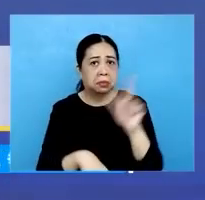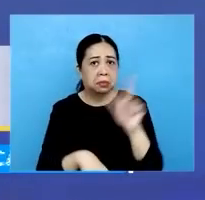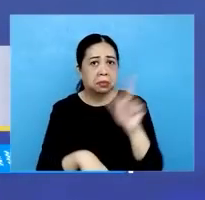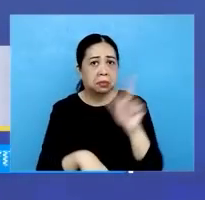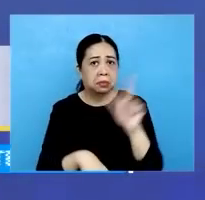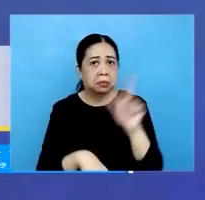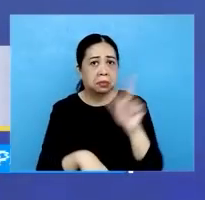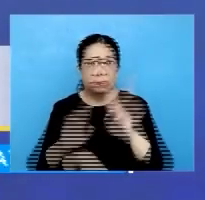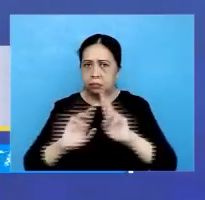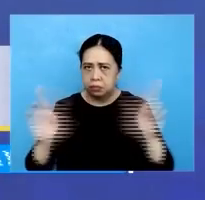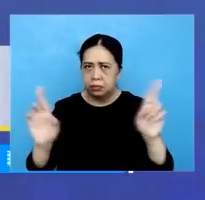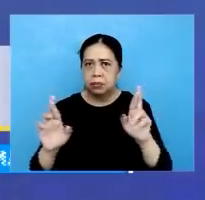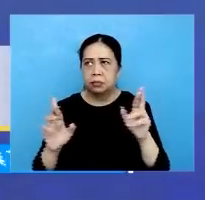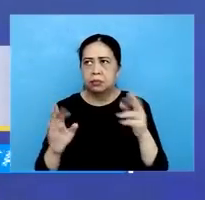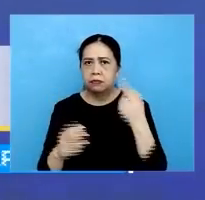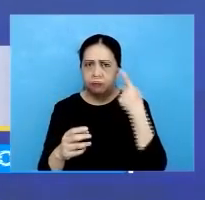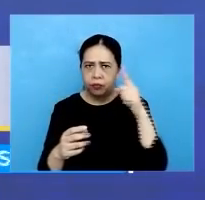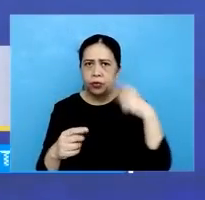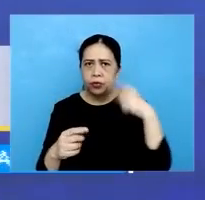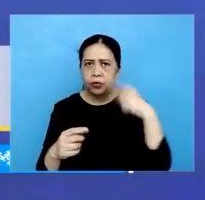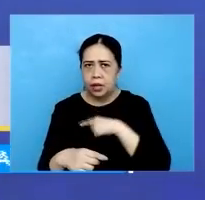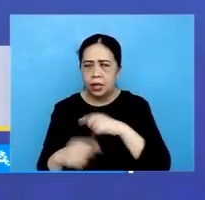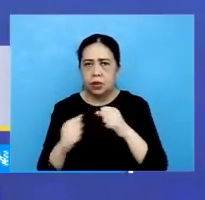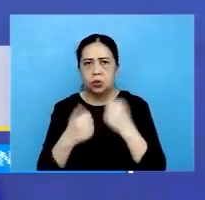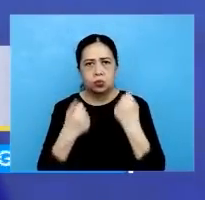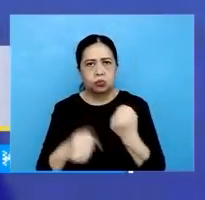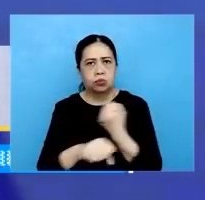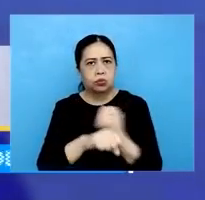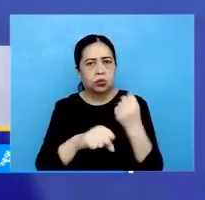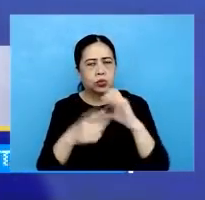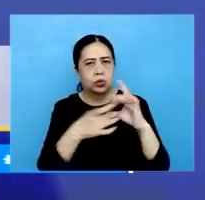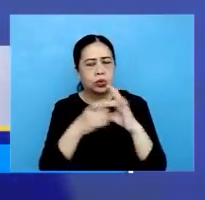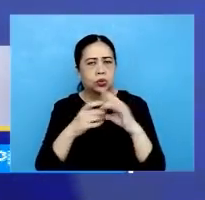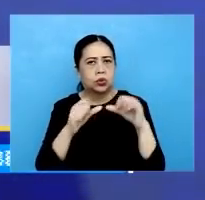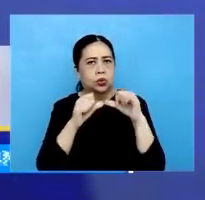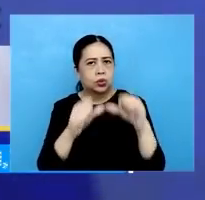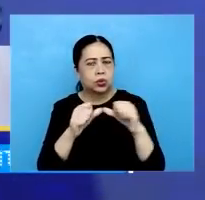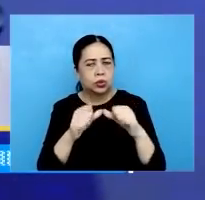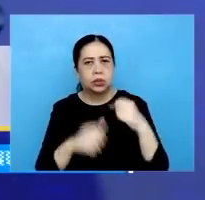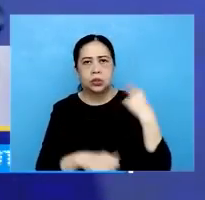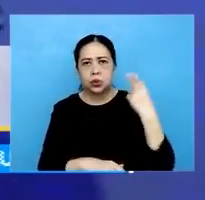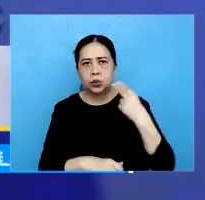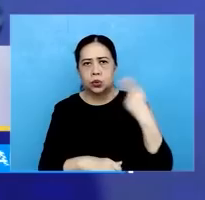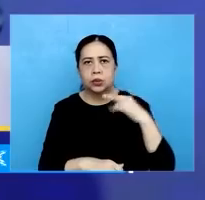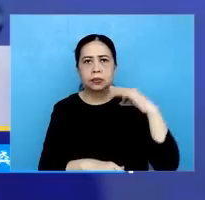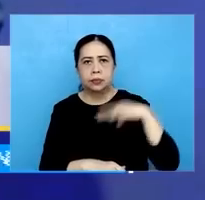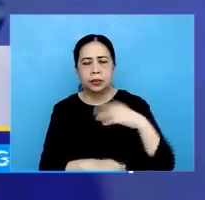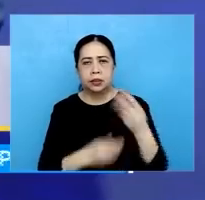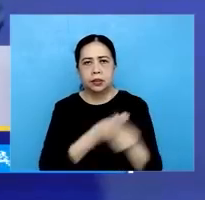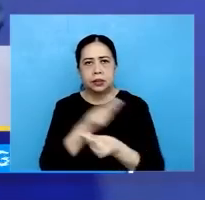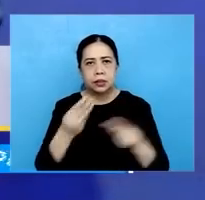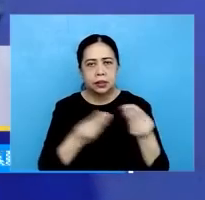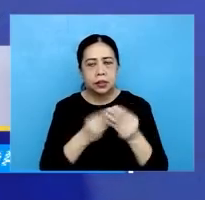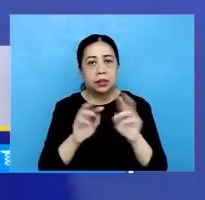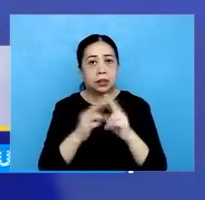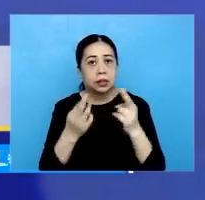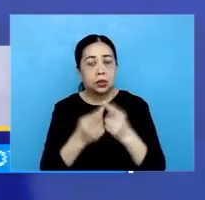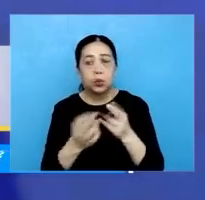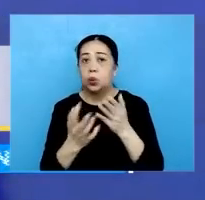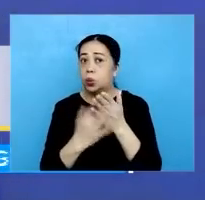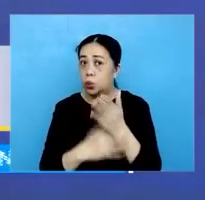now quite ripe for us to solidify the long-standing and historically beneficial trade relations through